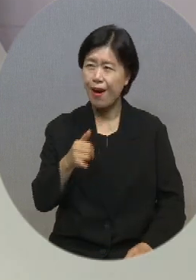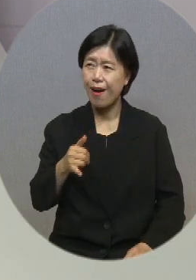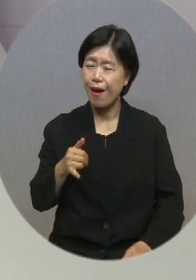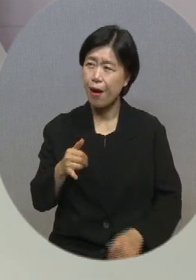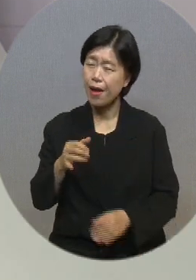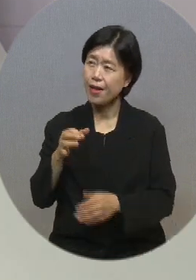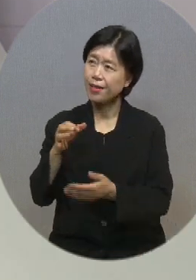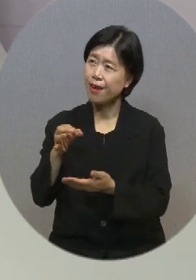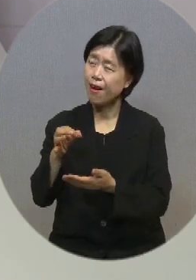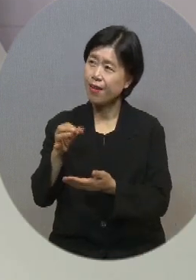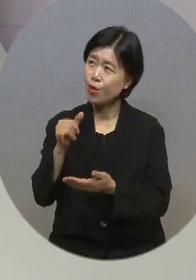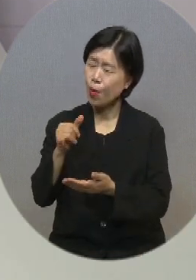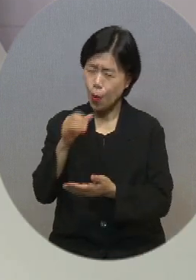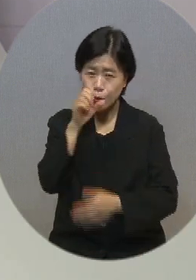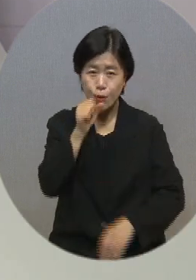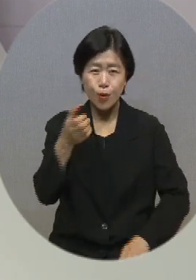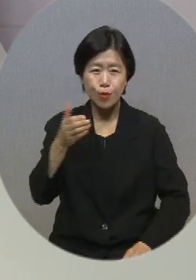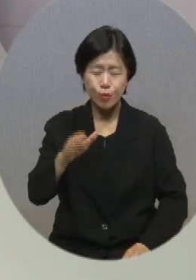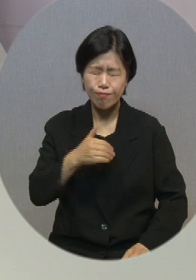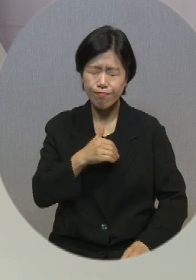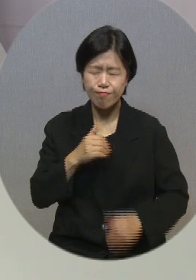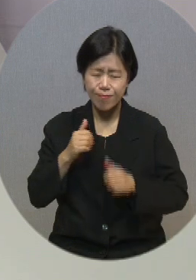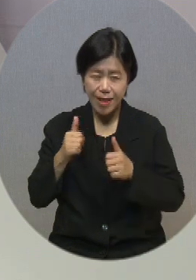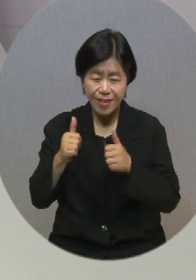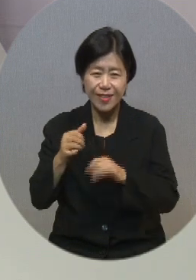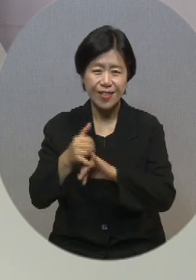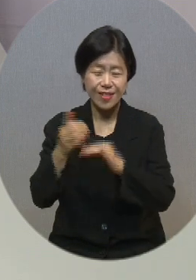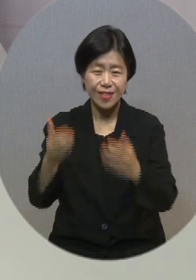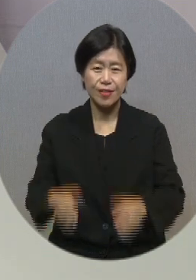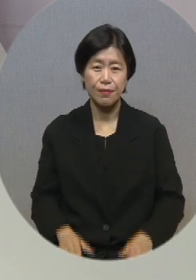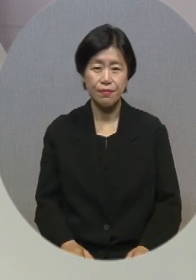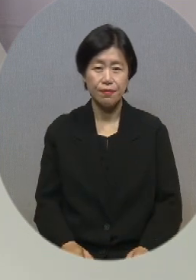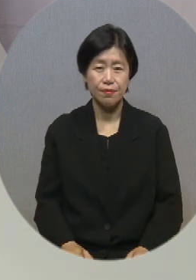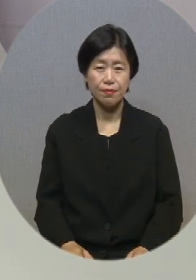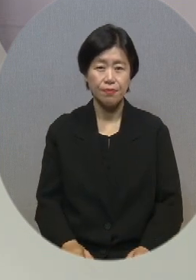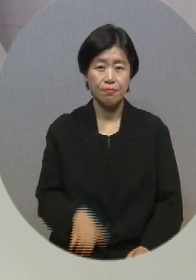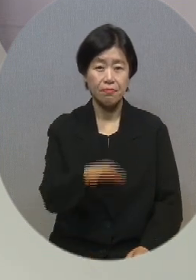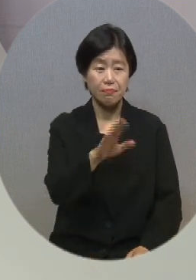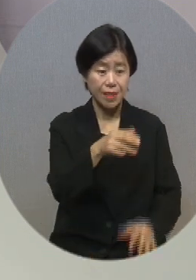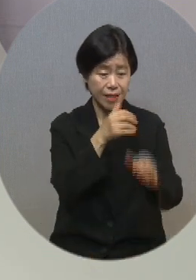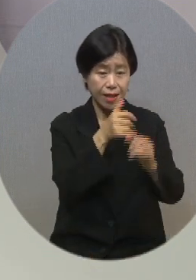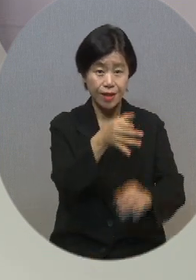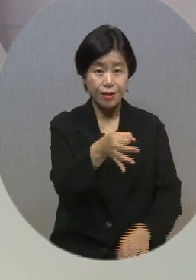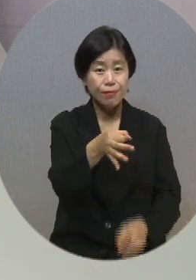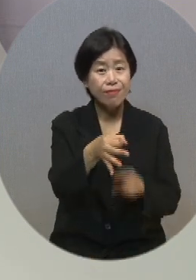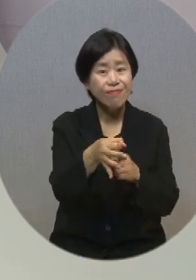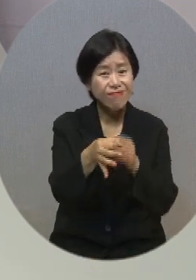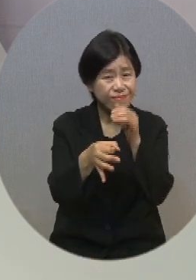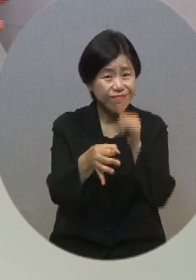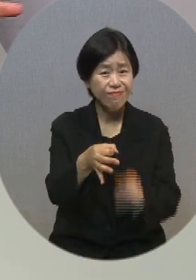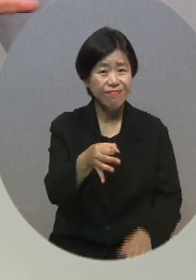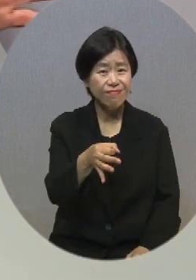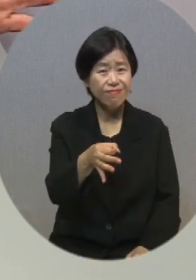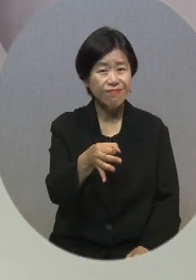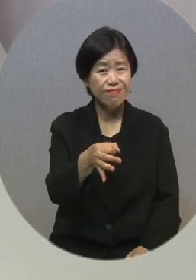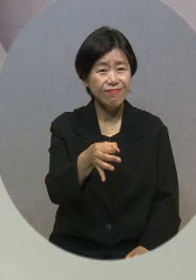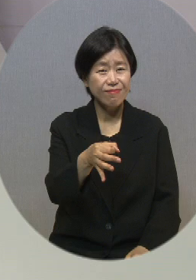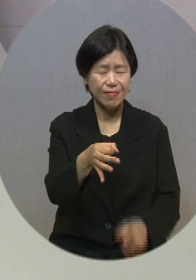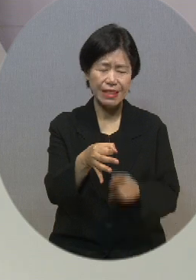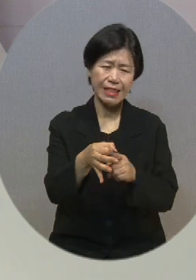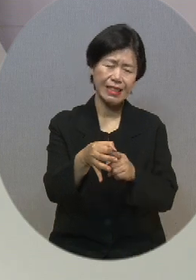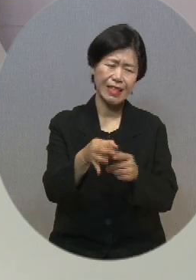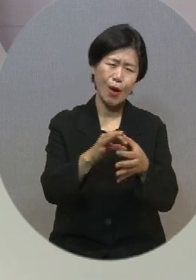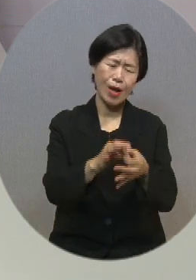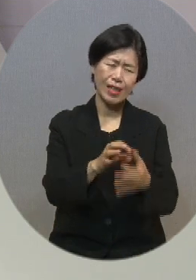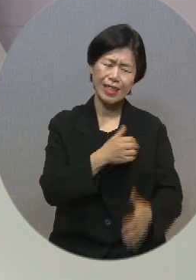지금 상금 받을 자신이냐 이렇게 물어보면 네. 돈이 연관돼 있잖아요. 네, 네. 그렇기 때문에 자신 있습니다. 이 얘기를 하고 싶어도